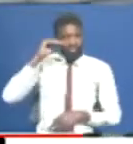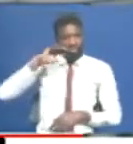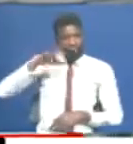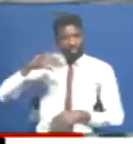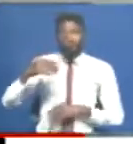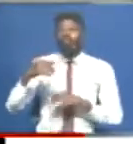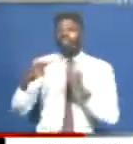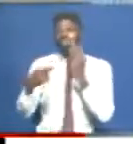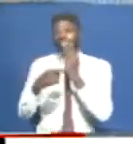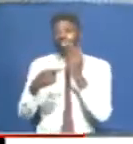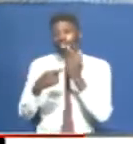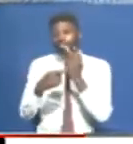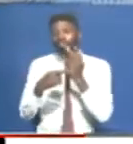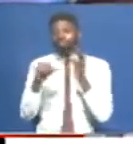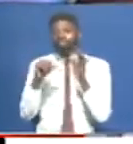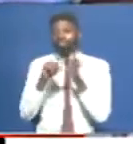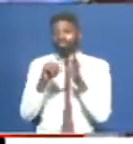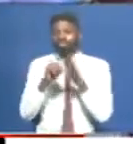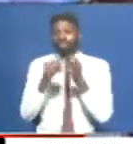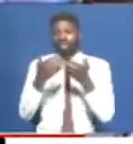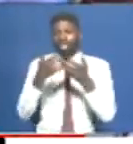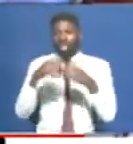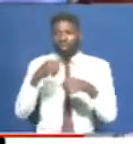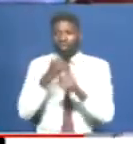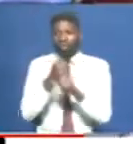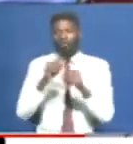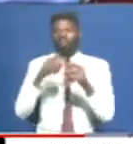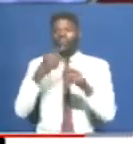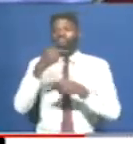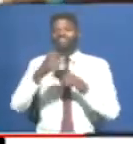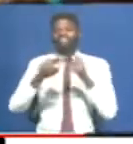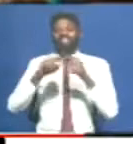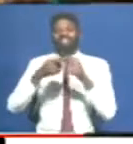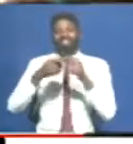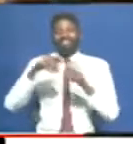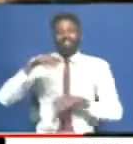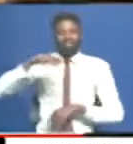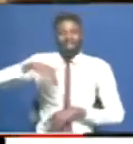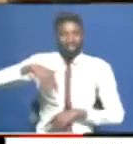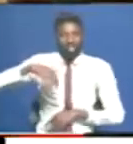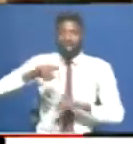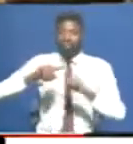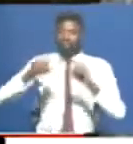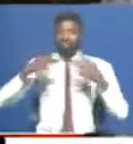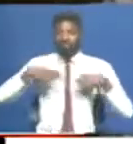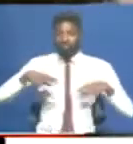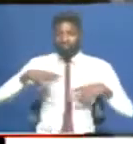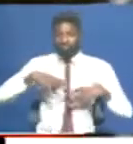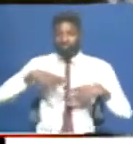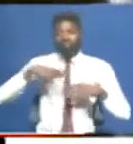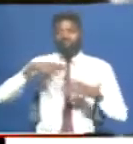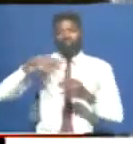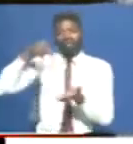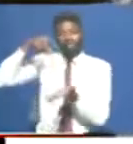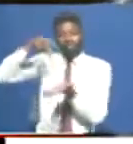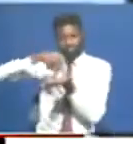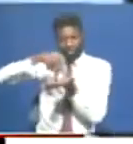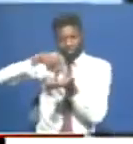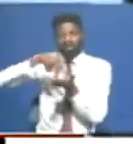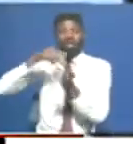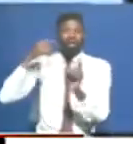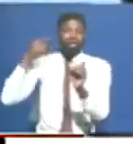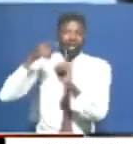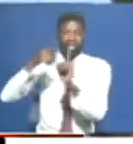caused delays in the start of the process as different parliamentary aspirants sought to be allowed by the commission to vie in the August